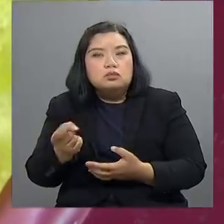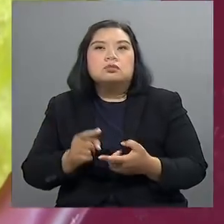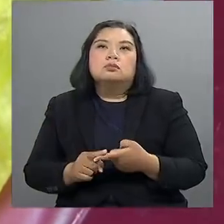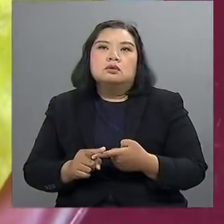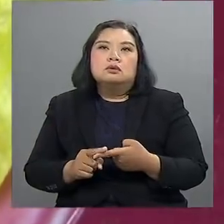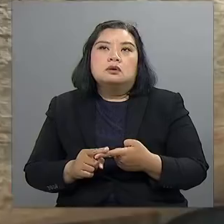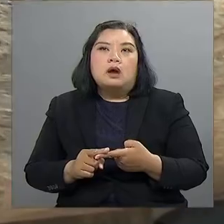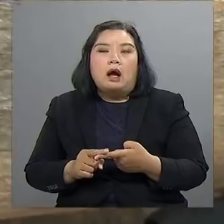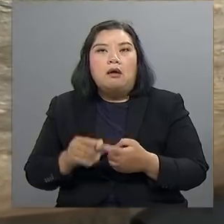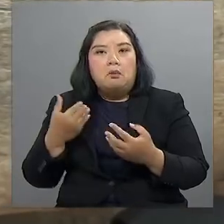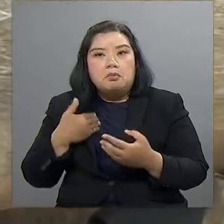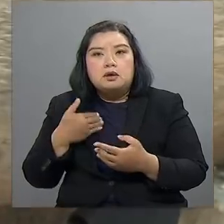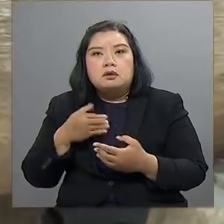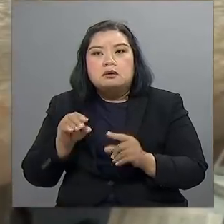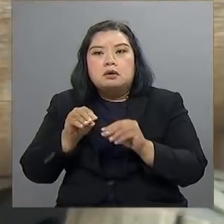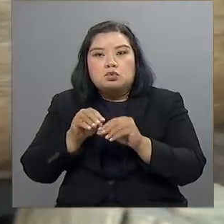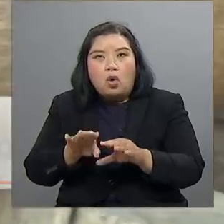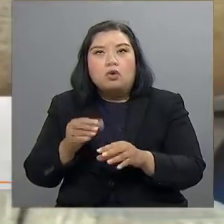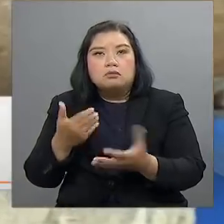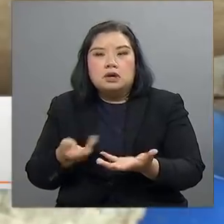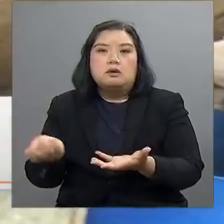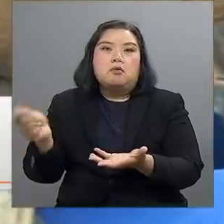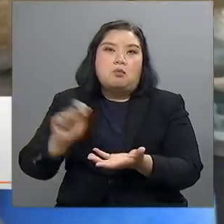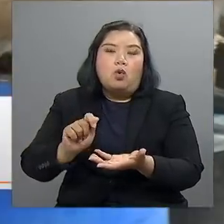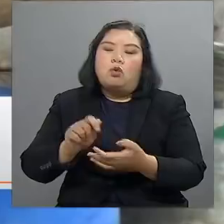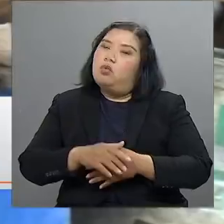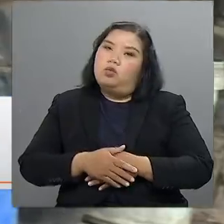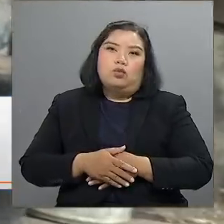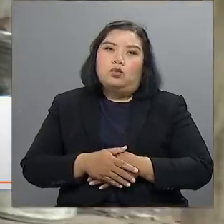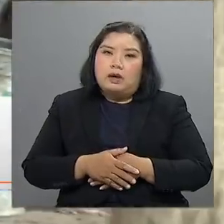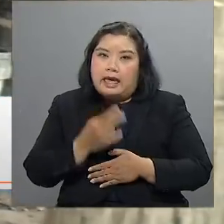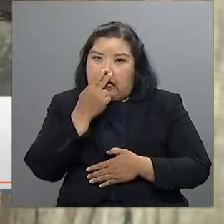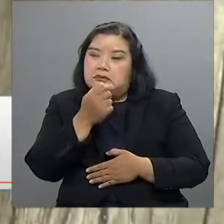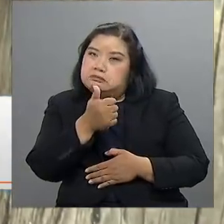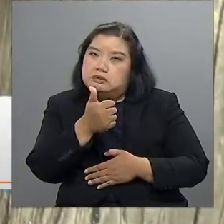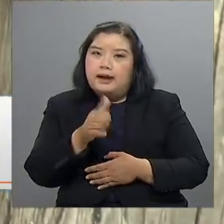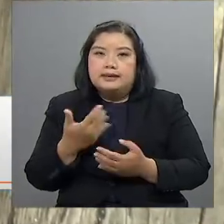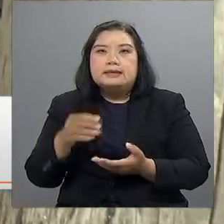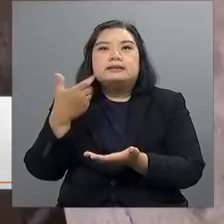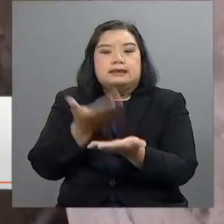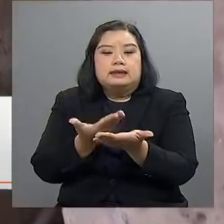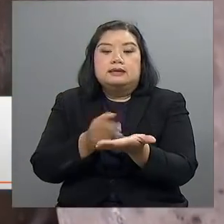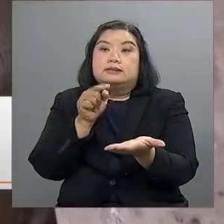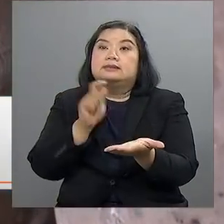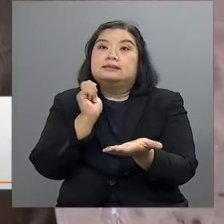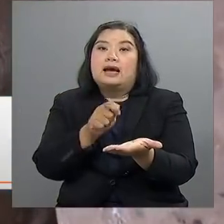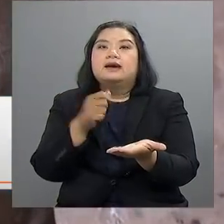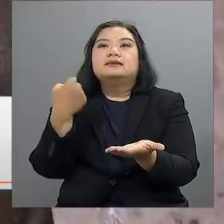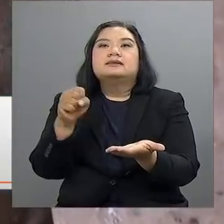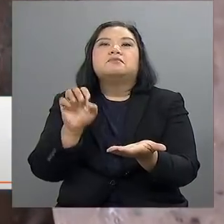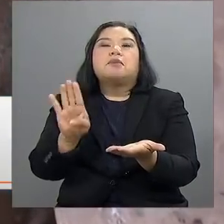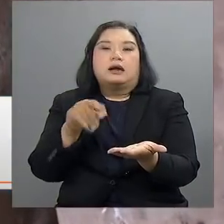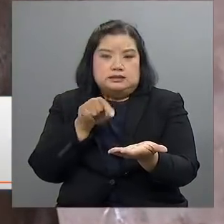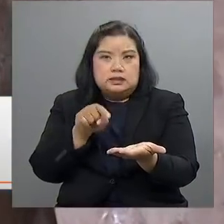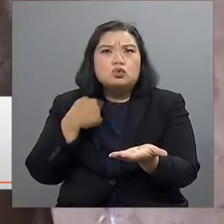มก๋วยเตี๋ยวที่คุณผู้ชมเห็นอยู่นี้อาจจะดูธรรมดานะฮะราคาเริ่มต้น10บาท เป็นก๋วยเตี๋ยวเรืออีโปงโบราณนะครับโดย